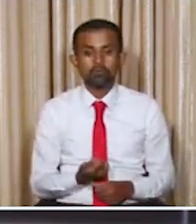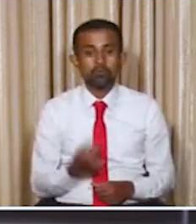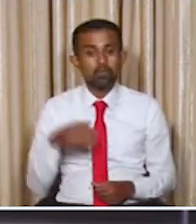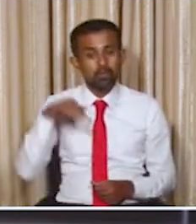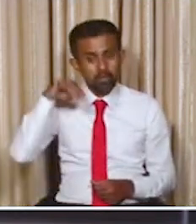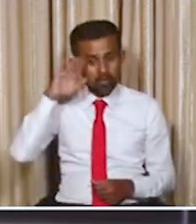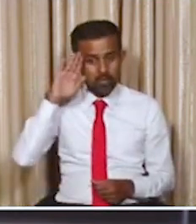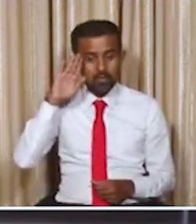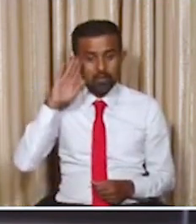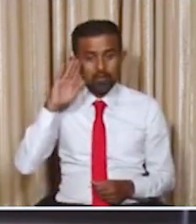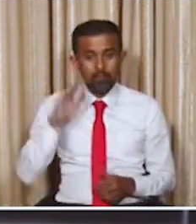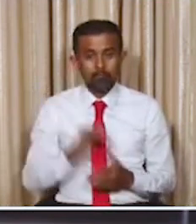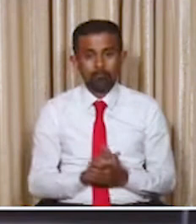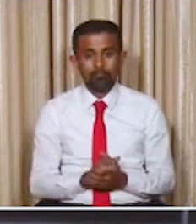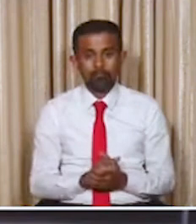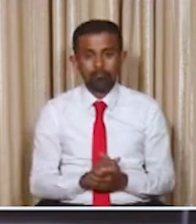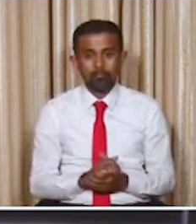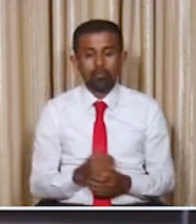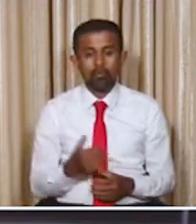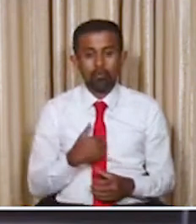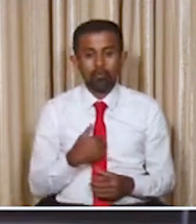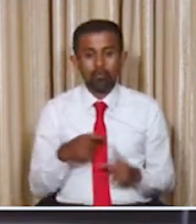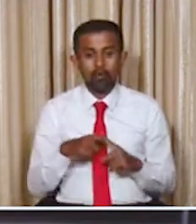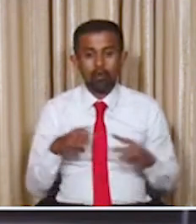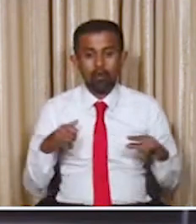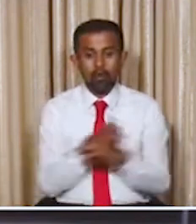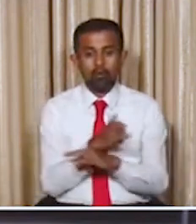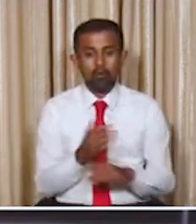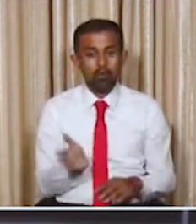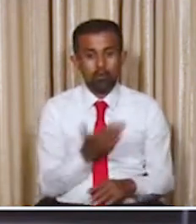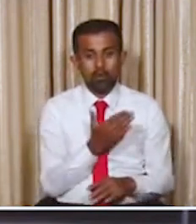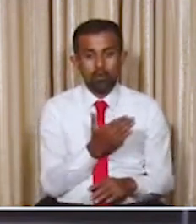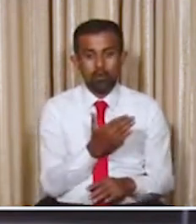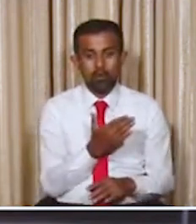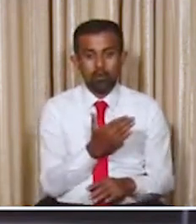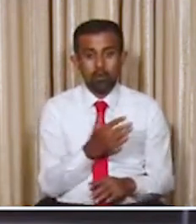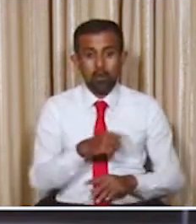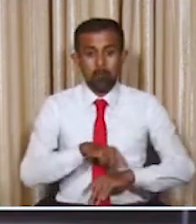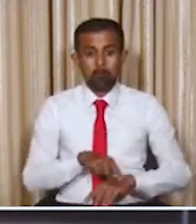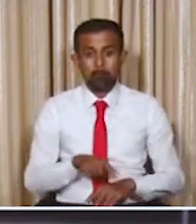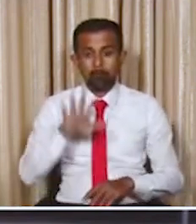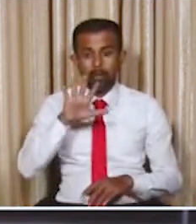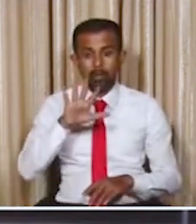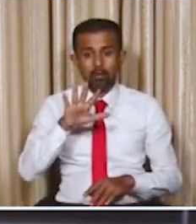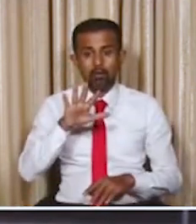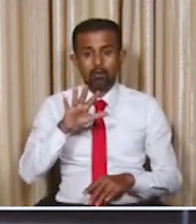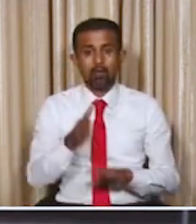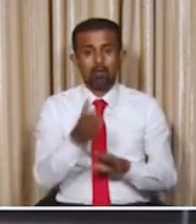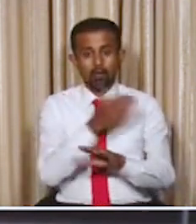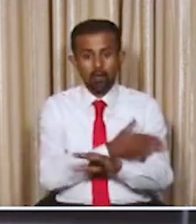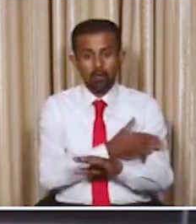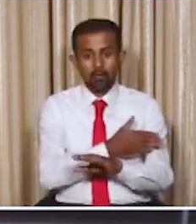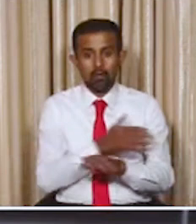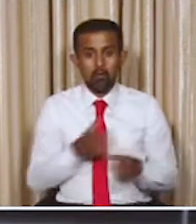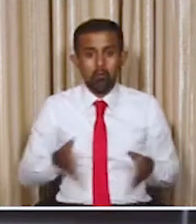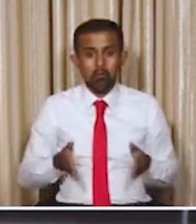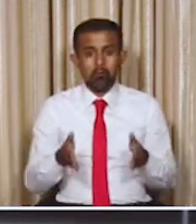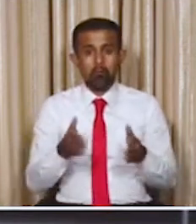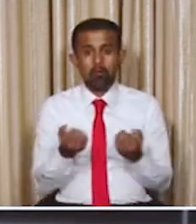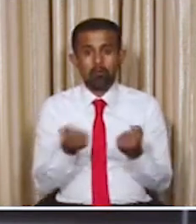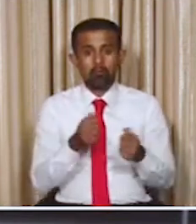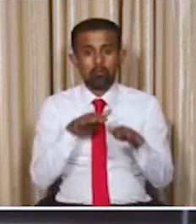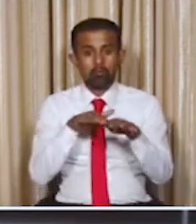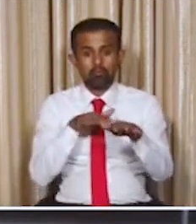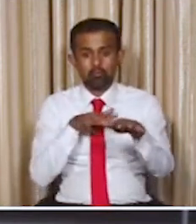එදා අපිට එයාපෝට් එකට යන්න වුණා නම් අපි යන්න ඕන පැය 5කට කලින්. මොකද පාරේ තරමටම